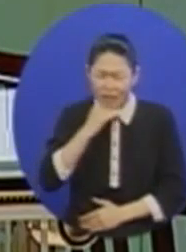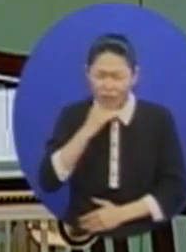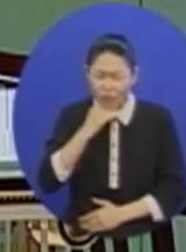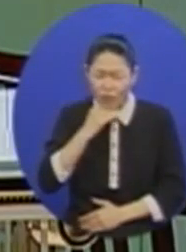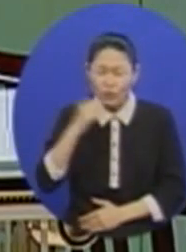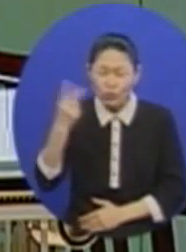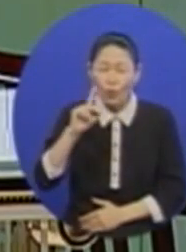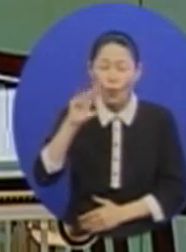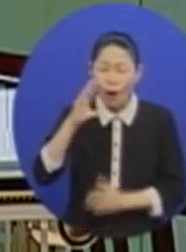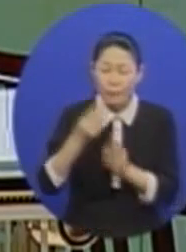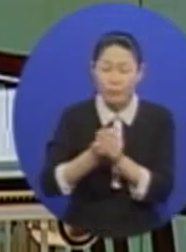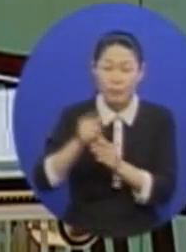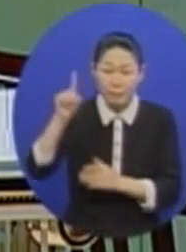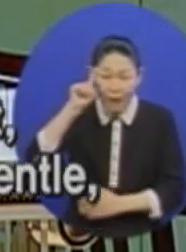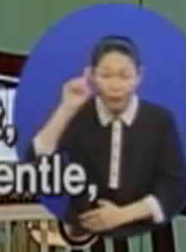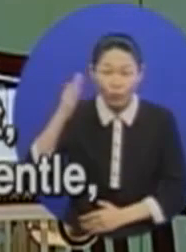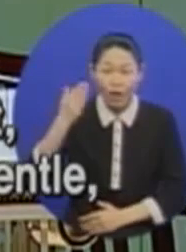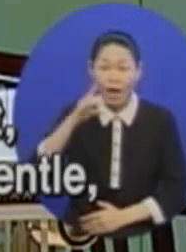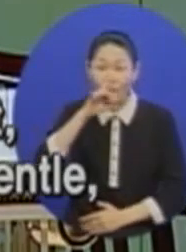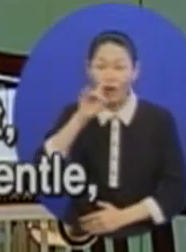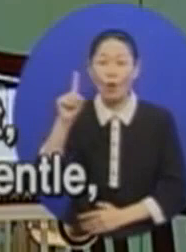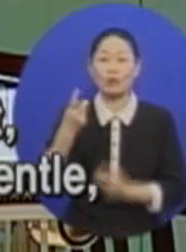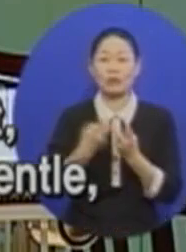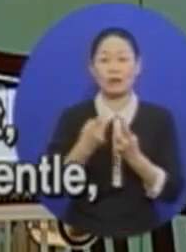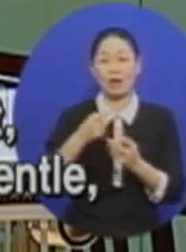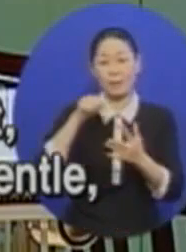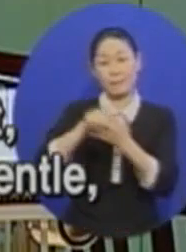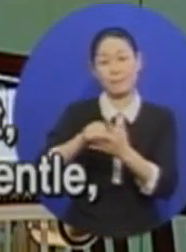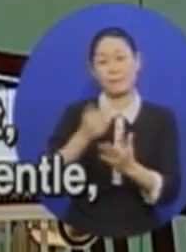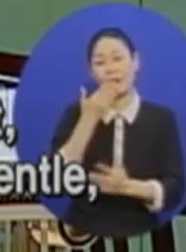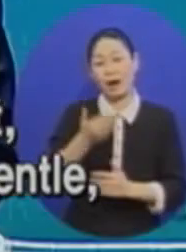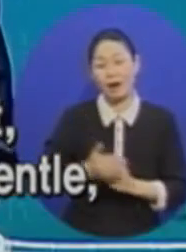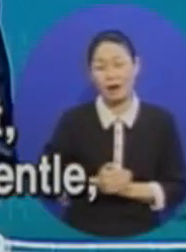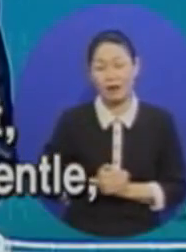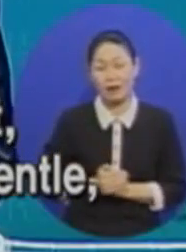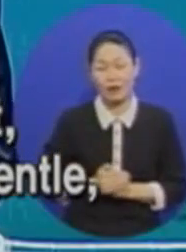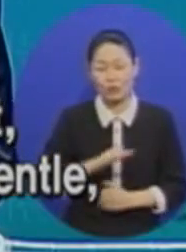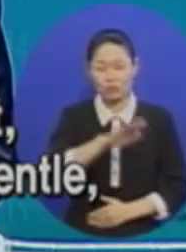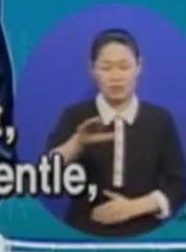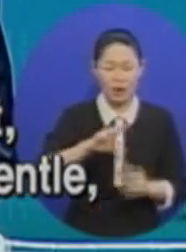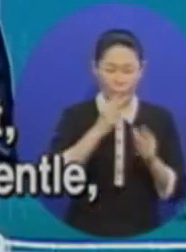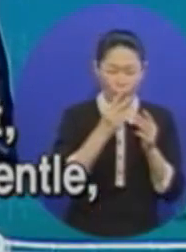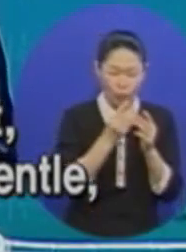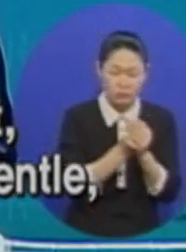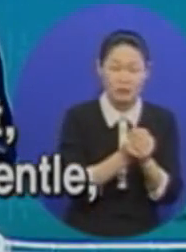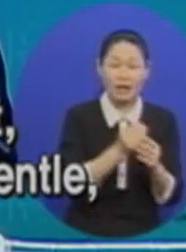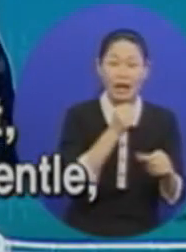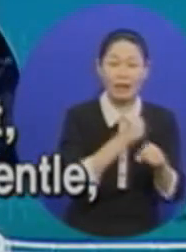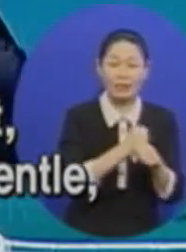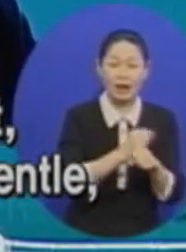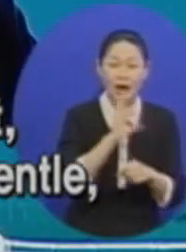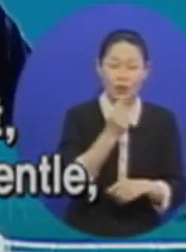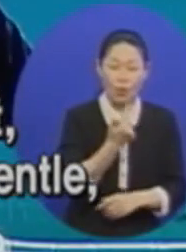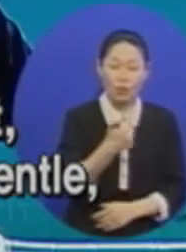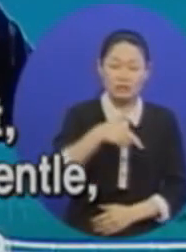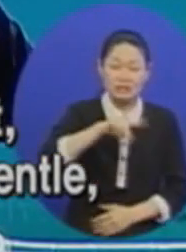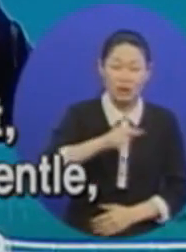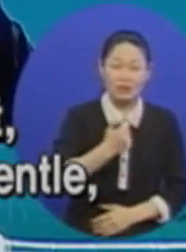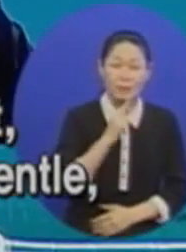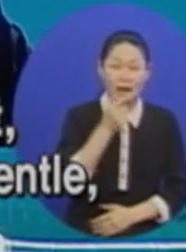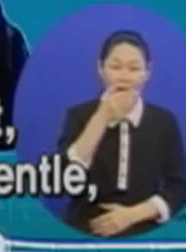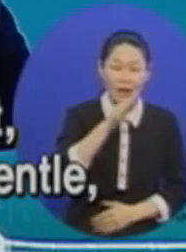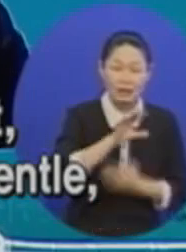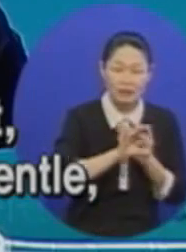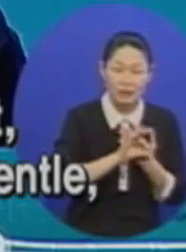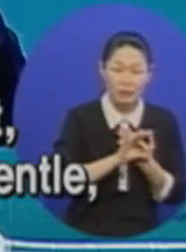알 수가 있어요 우리는 뭐 온 정계 한다 그러면 아 뭐 신사